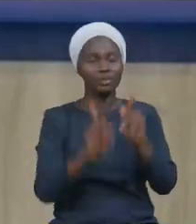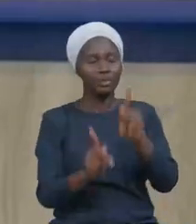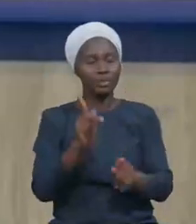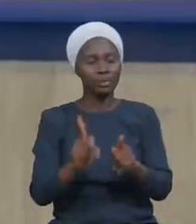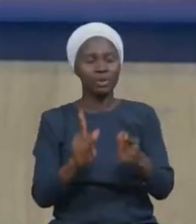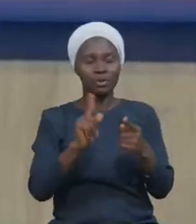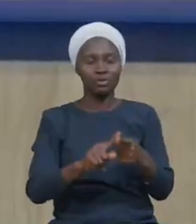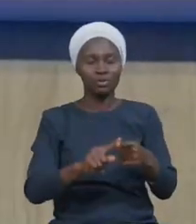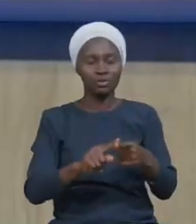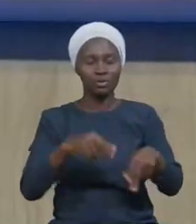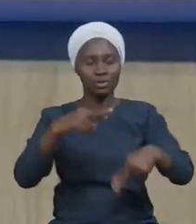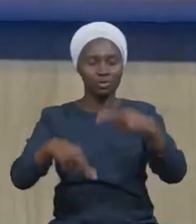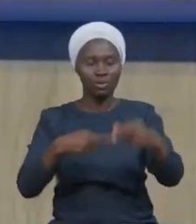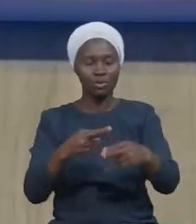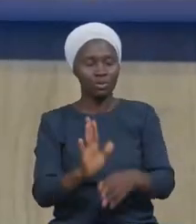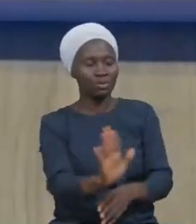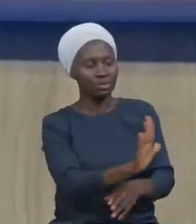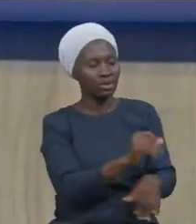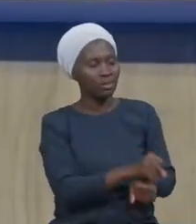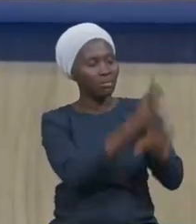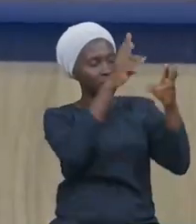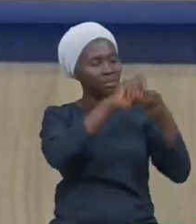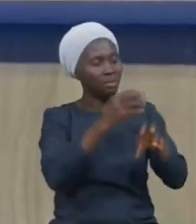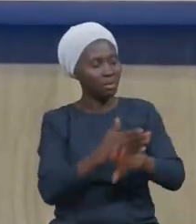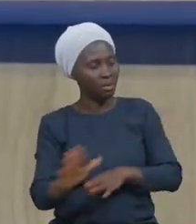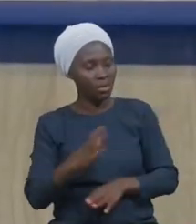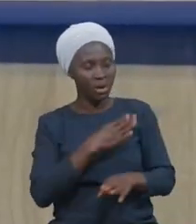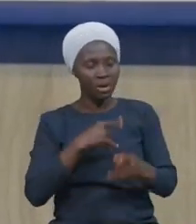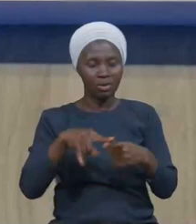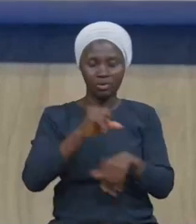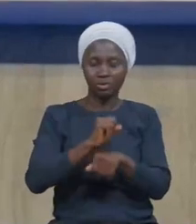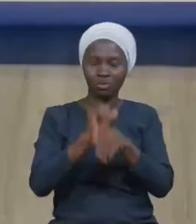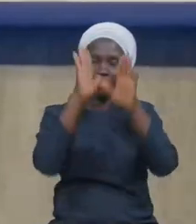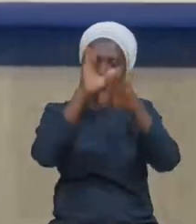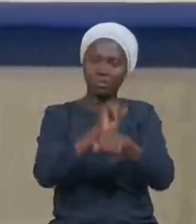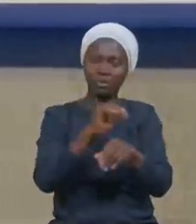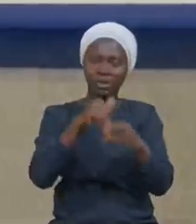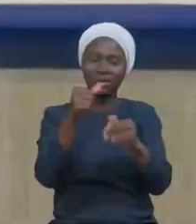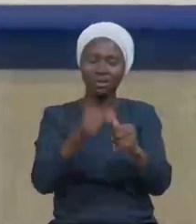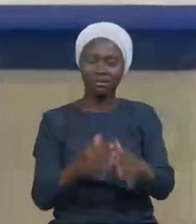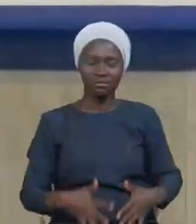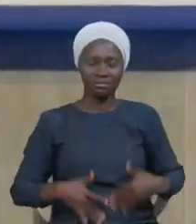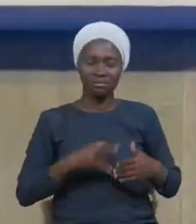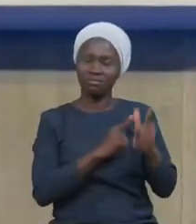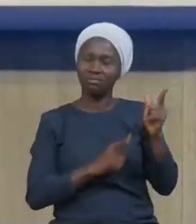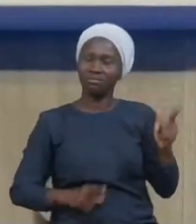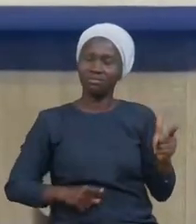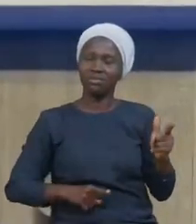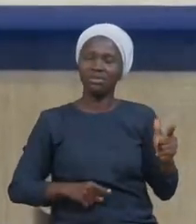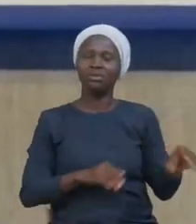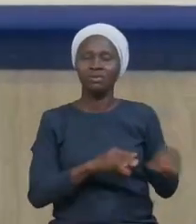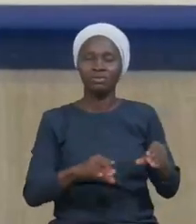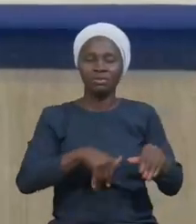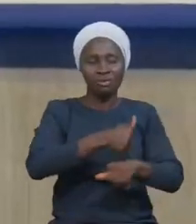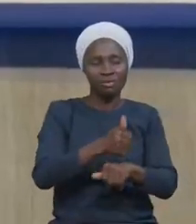balayer leurs montagnes et accomplir des miracles dans chaque vie. Seigneur, confirme la parole de